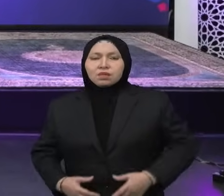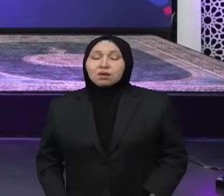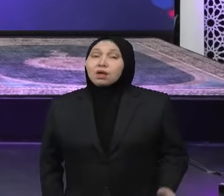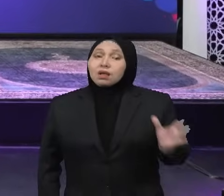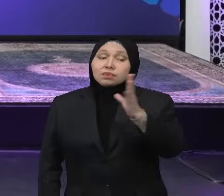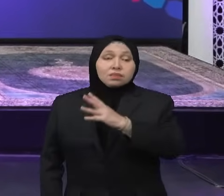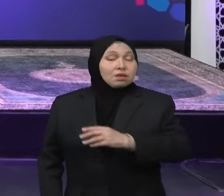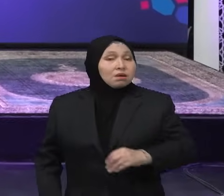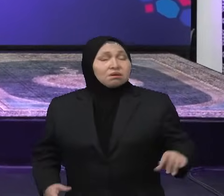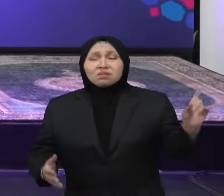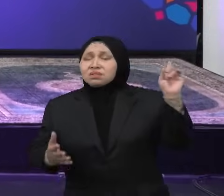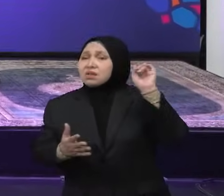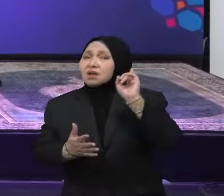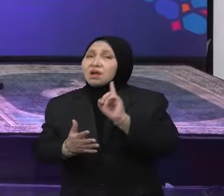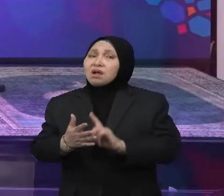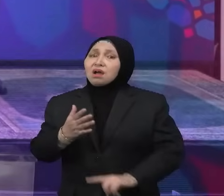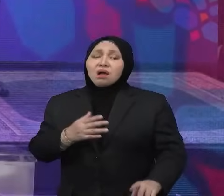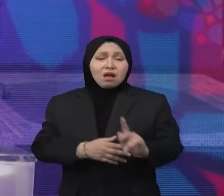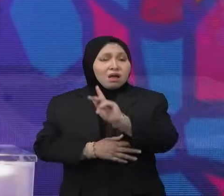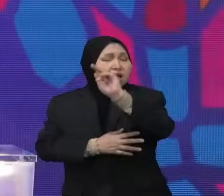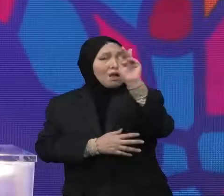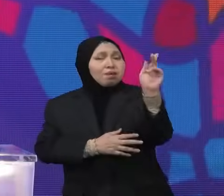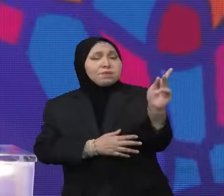وما لكم لا